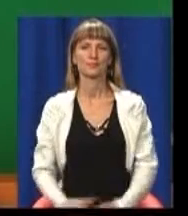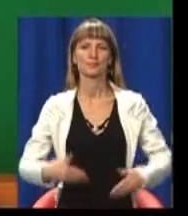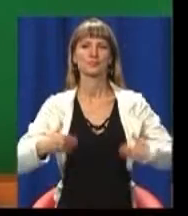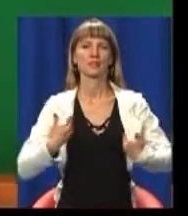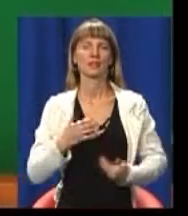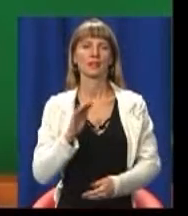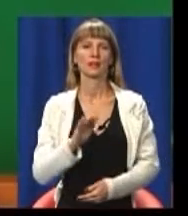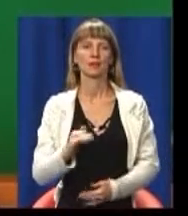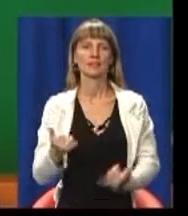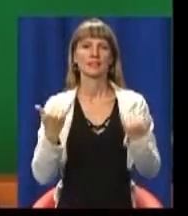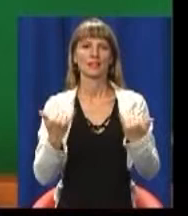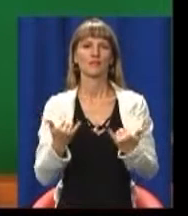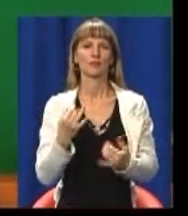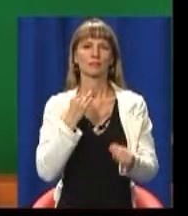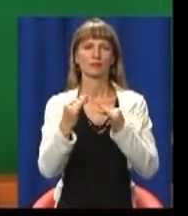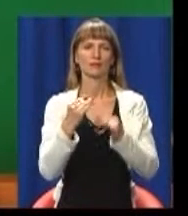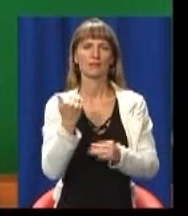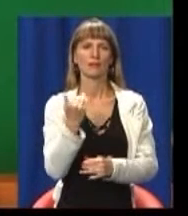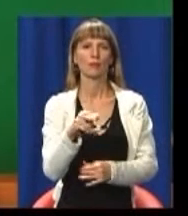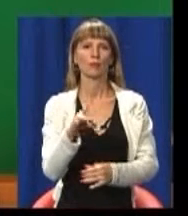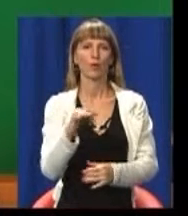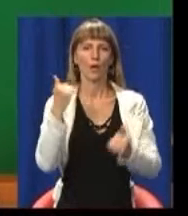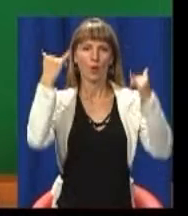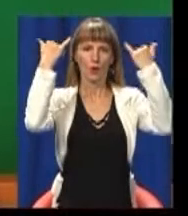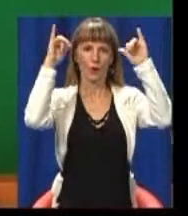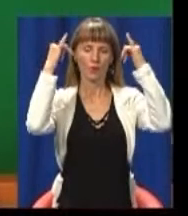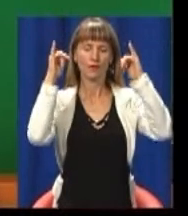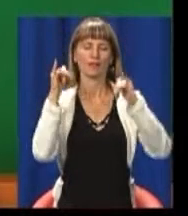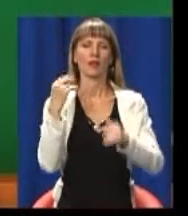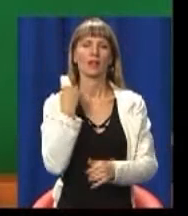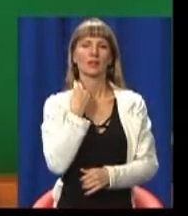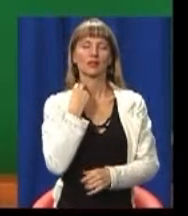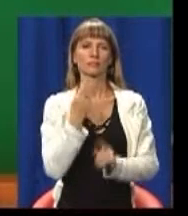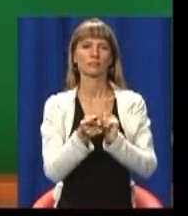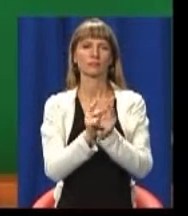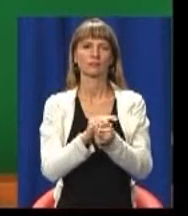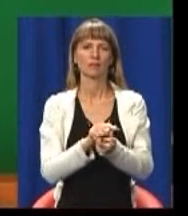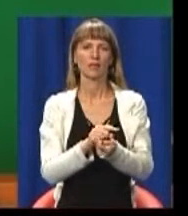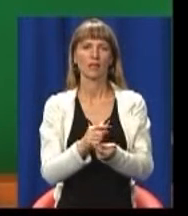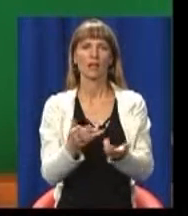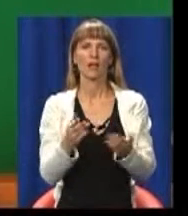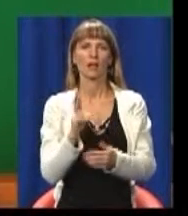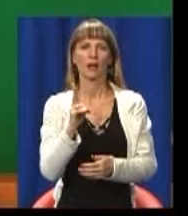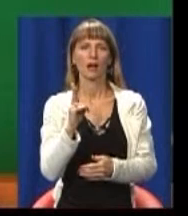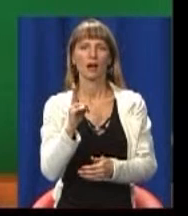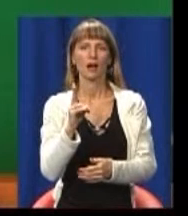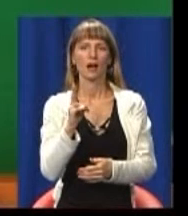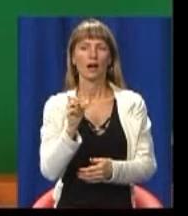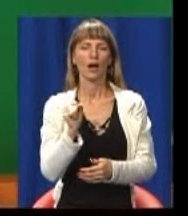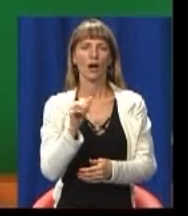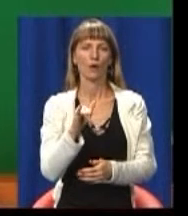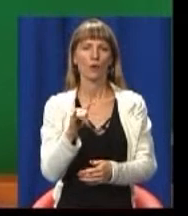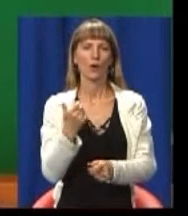Привіт, малята! Сьогодні поговоримо з вами про корівку. Корова англійською перекладається як cow. Вони